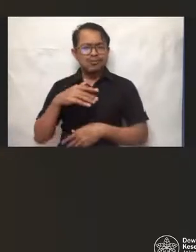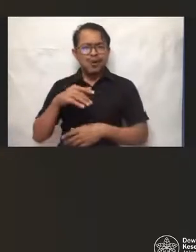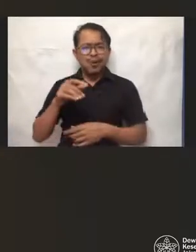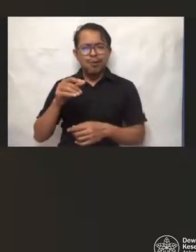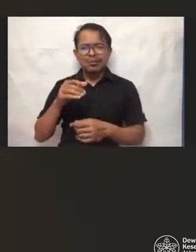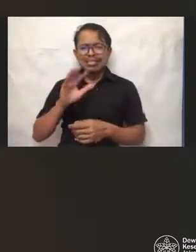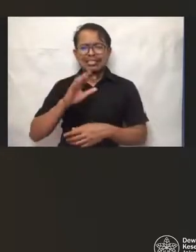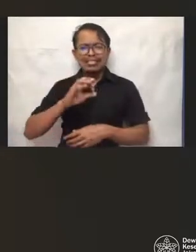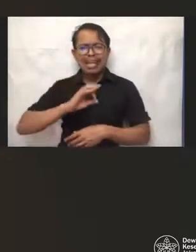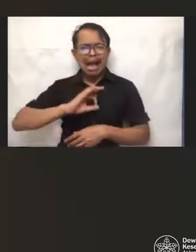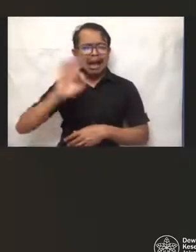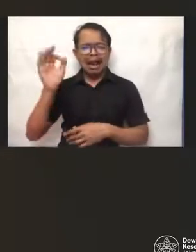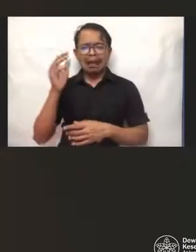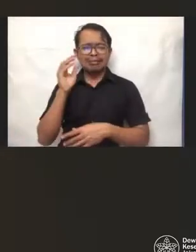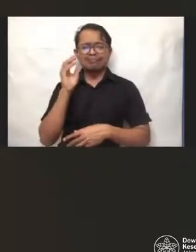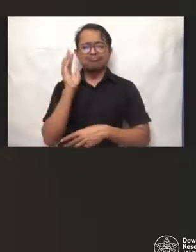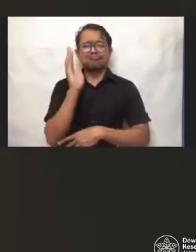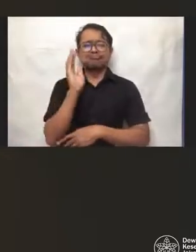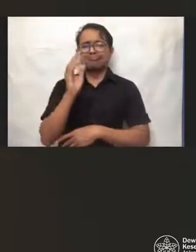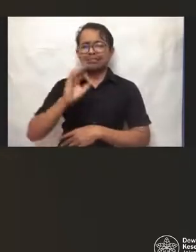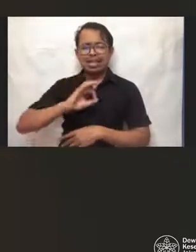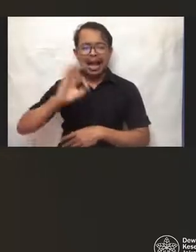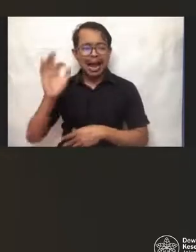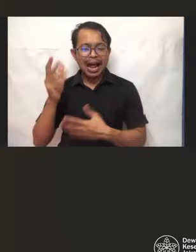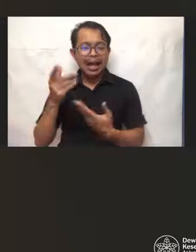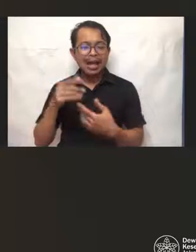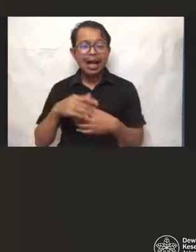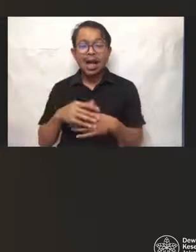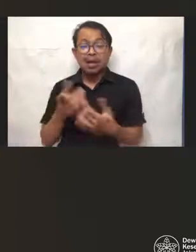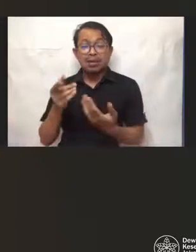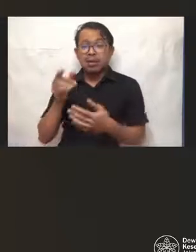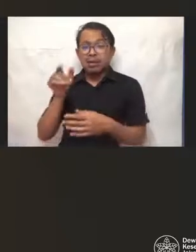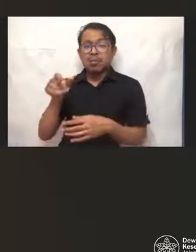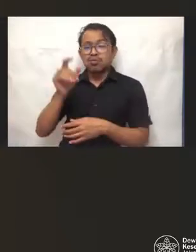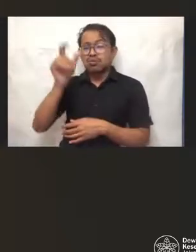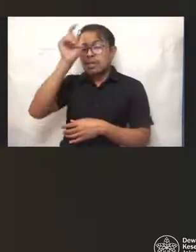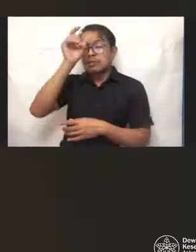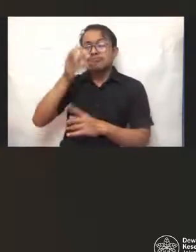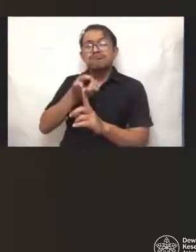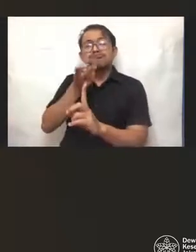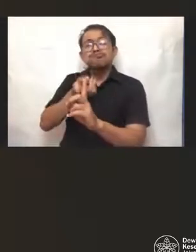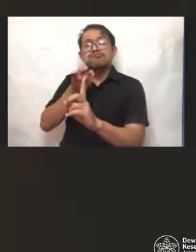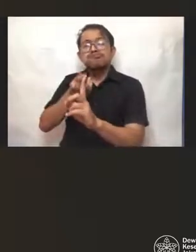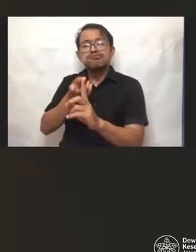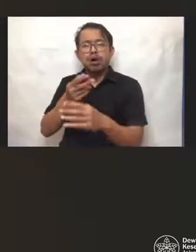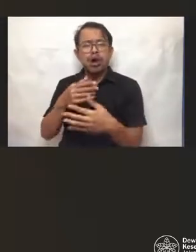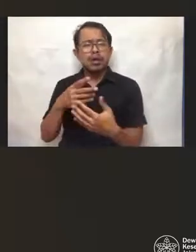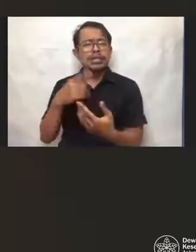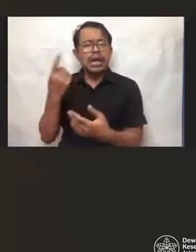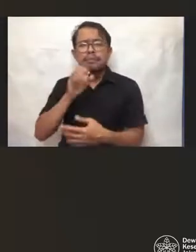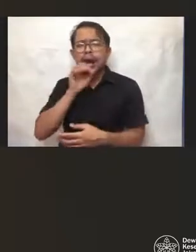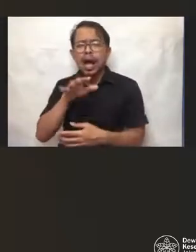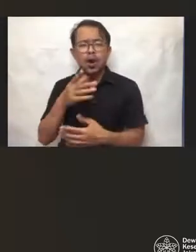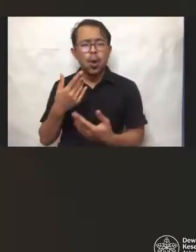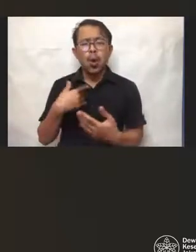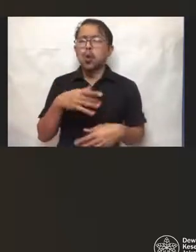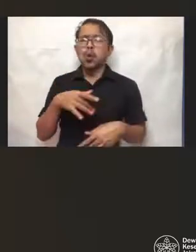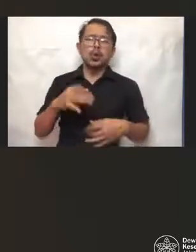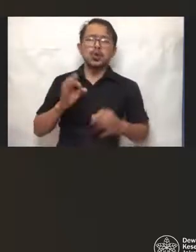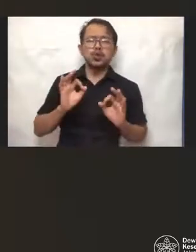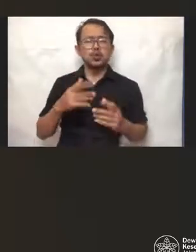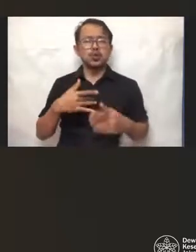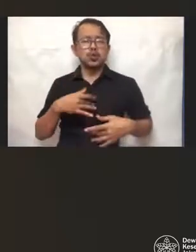saya seringkali gemas yang mendengarkan khotbah-khotbah, oh ya nggak apa-apa kita hidup miskin, karena nanti di akhirat kita akan